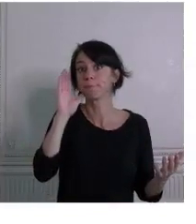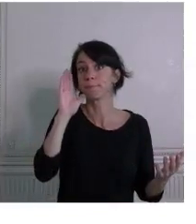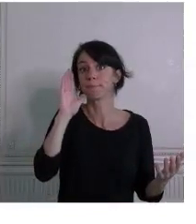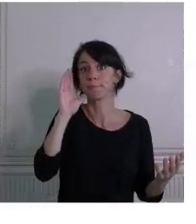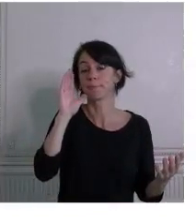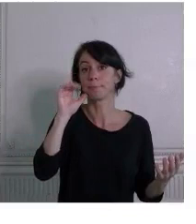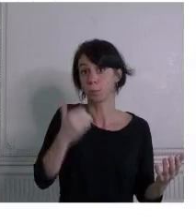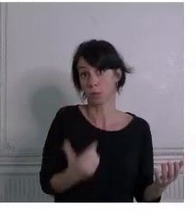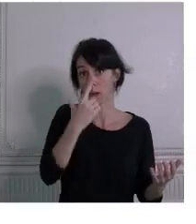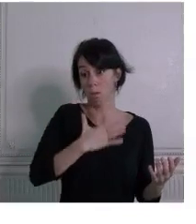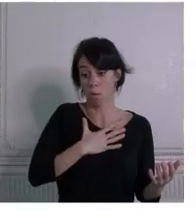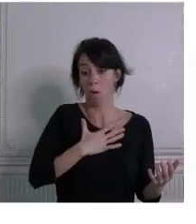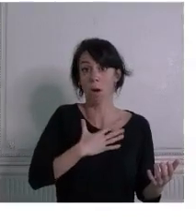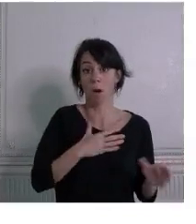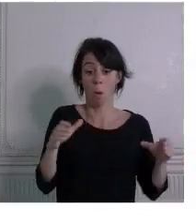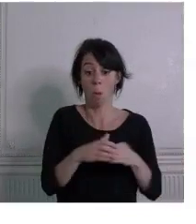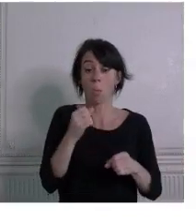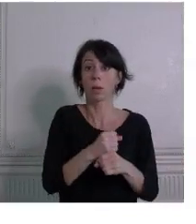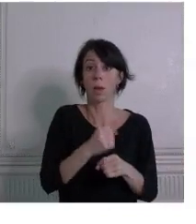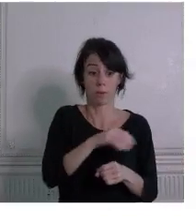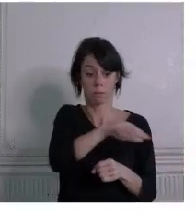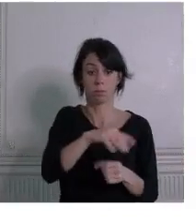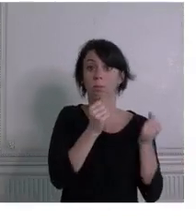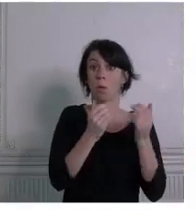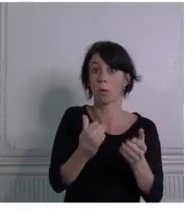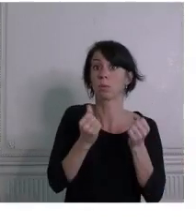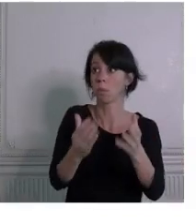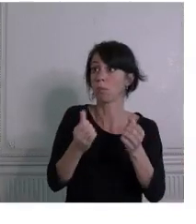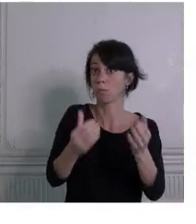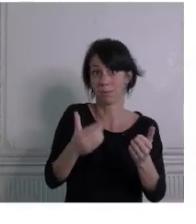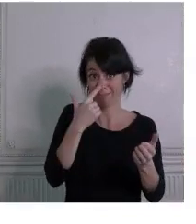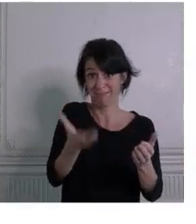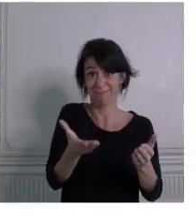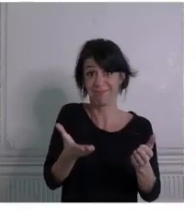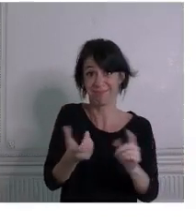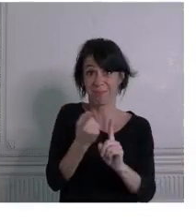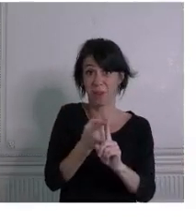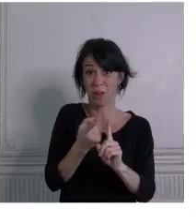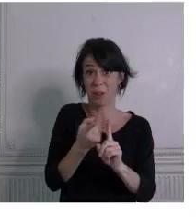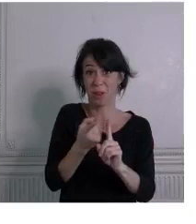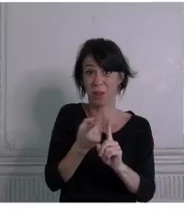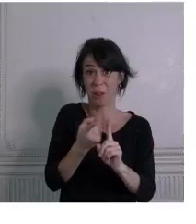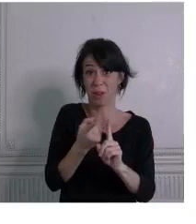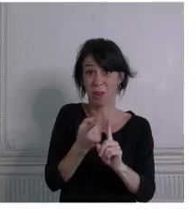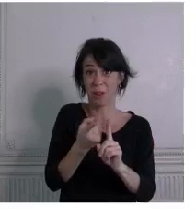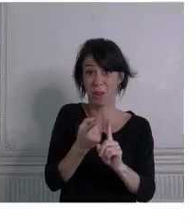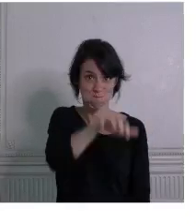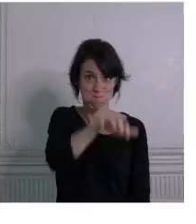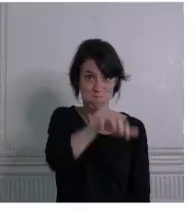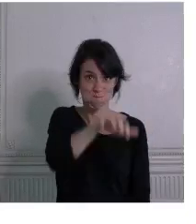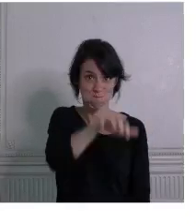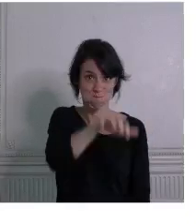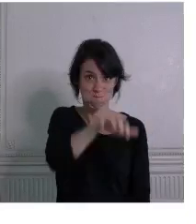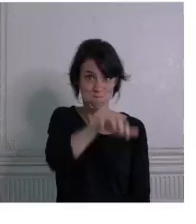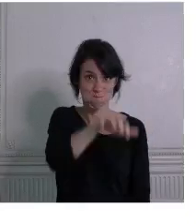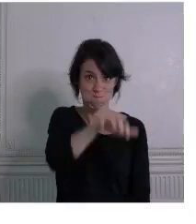modalités qui sont présentées ce soir sont un point de départ ou un point d'étape à un travail qui ne va d'ailleurs ne pas se faire